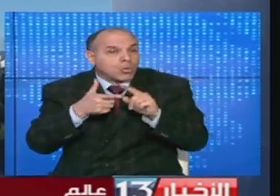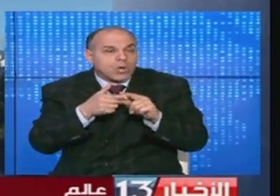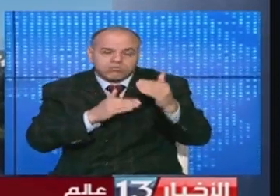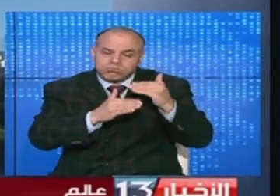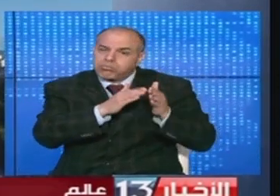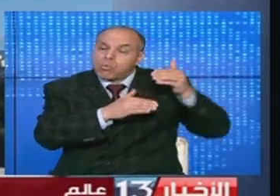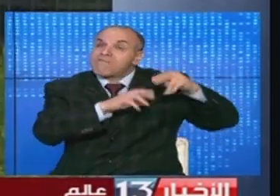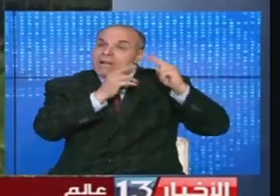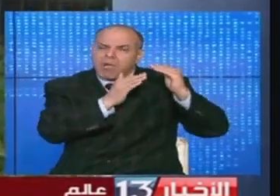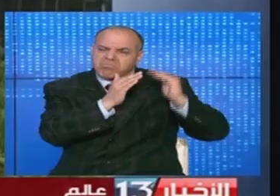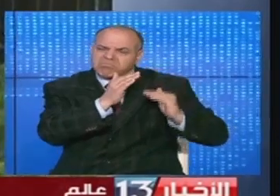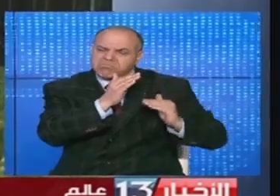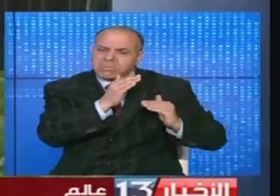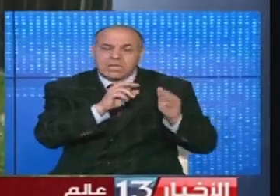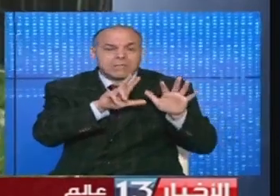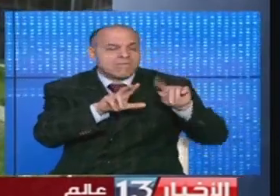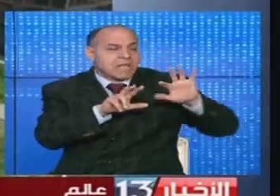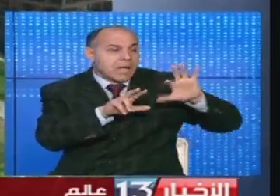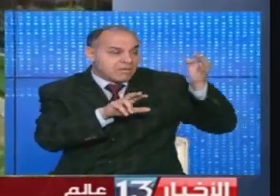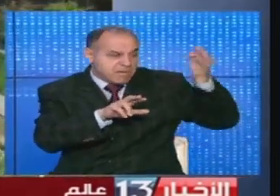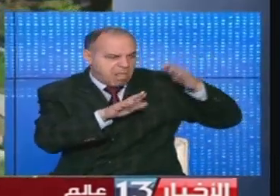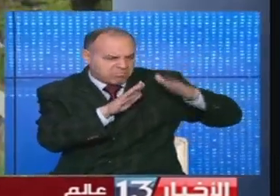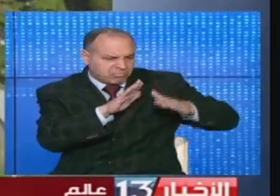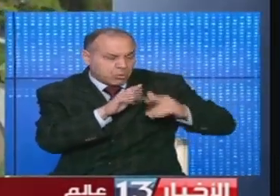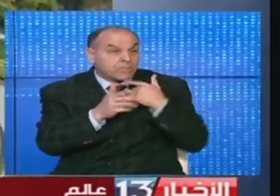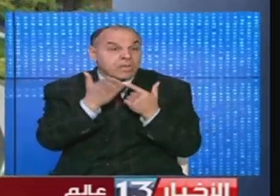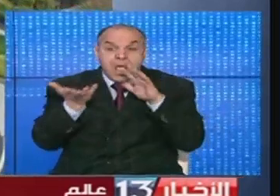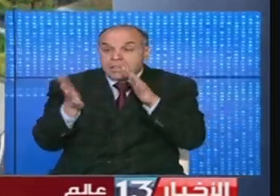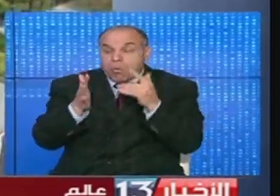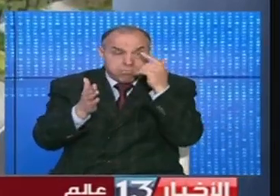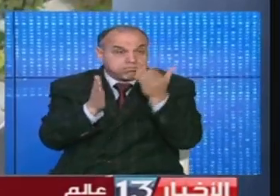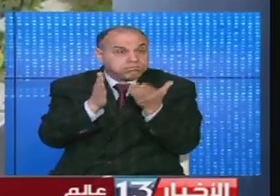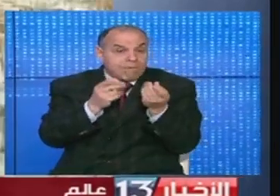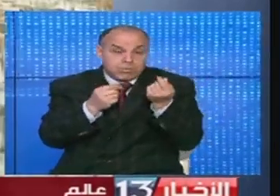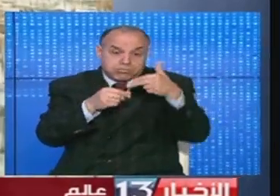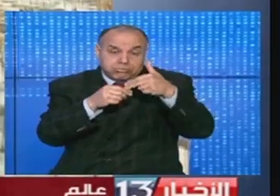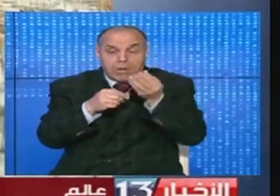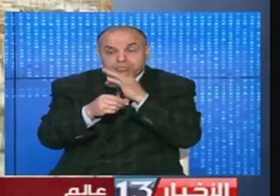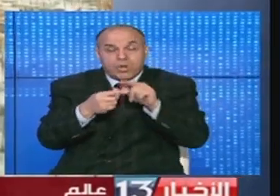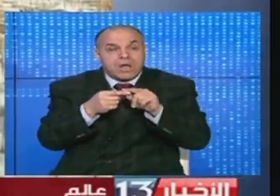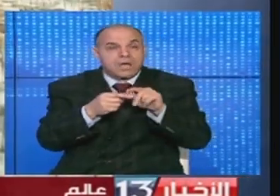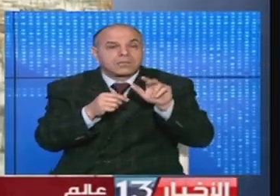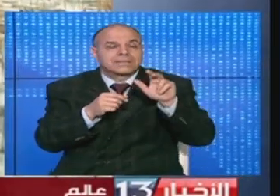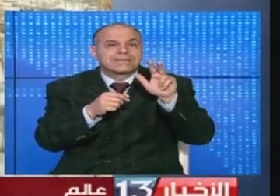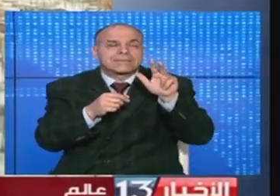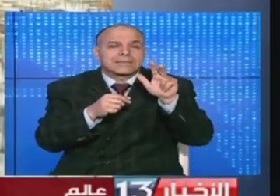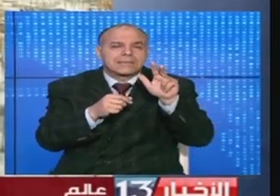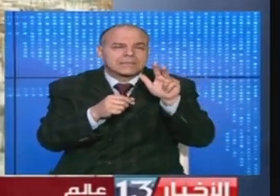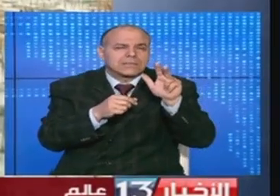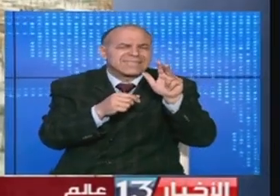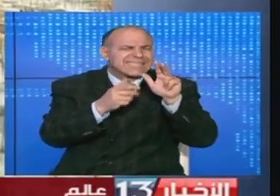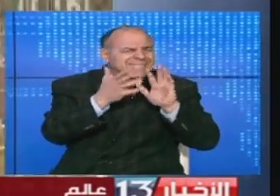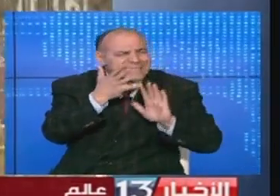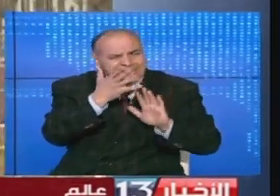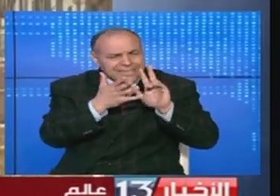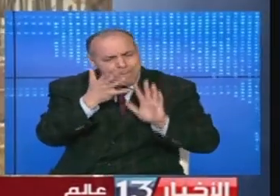النمو العالمي الى اقل من اثنين فاصل خمسه بالمائه وتوقع تراجع الدخل العالمي بقيمه 2 تريليون دولار مخاوف